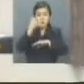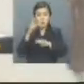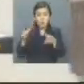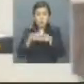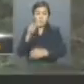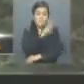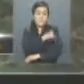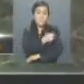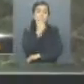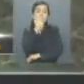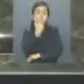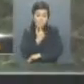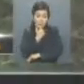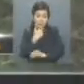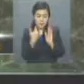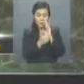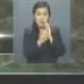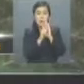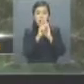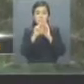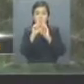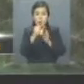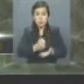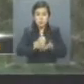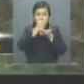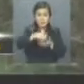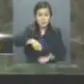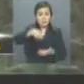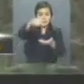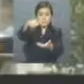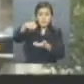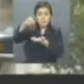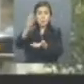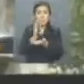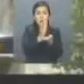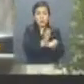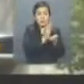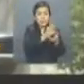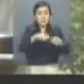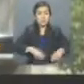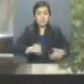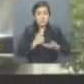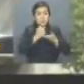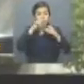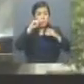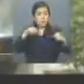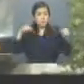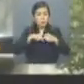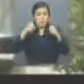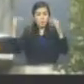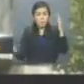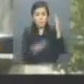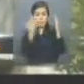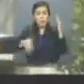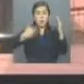าฬสินธุ์มอบถุงยังชีพช่วยเหลือผู้ประสบภัยจากพายุฤดูร้อนในอำเภอนามนและอำเภอห้วยพึ่งจากการสำรวจ